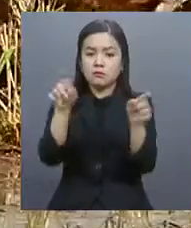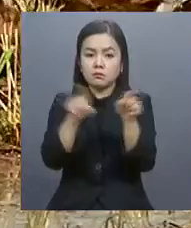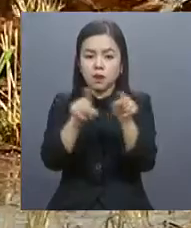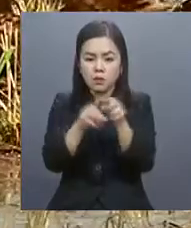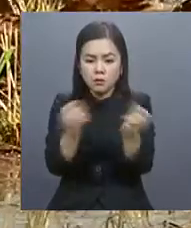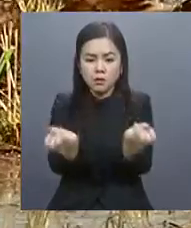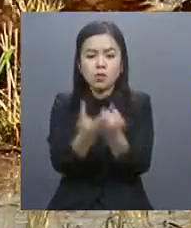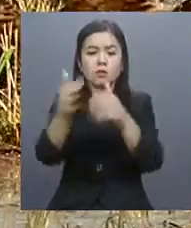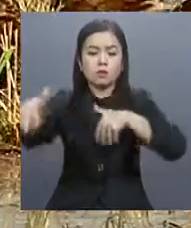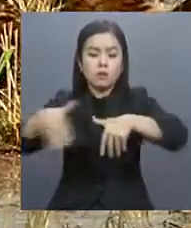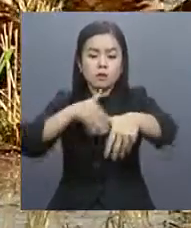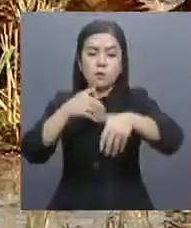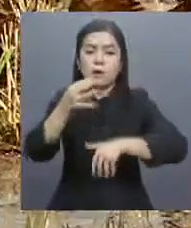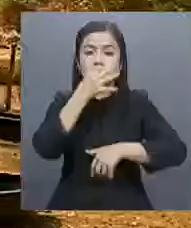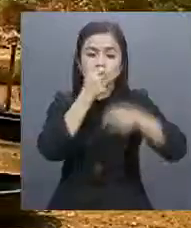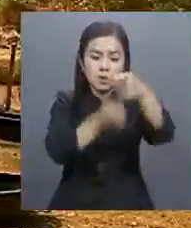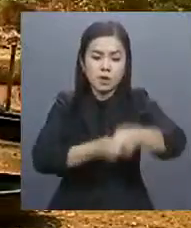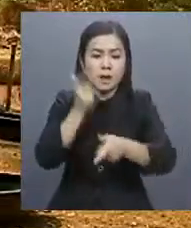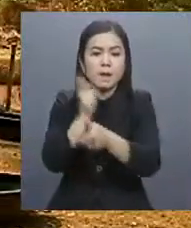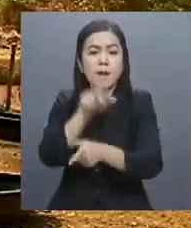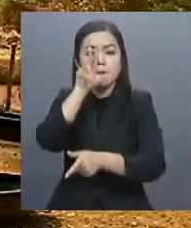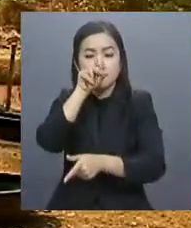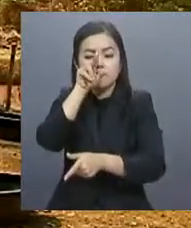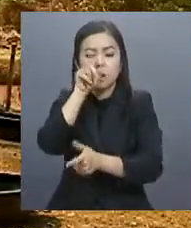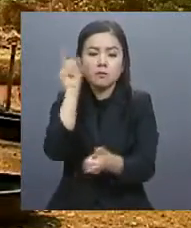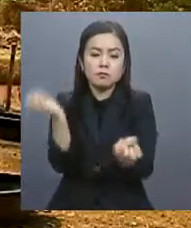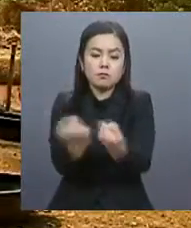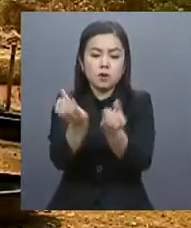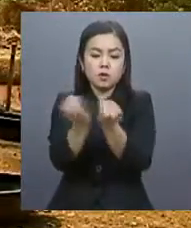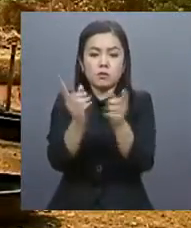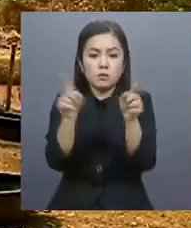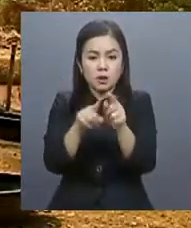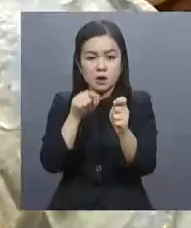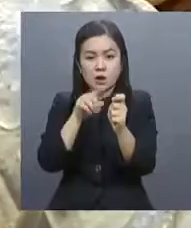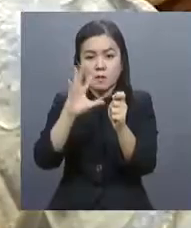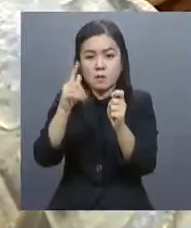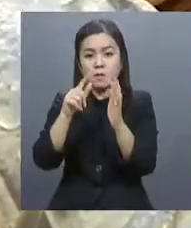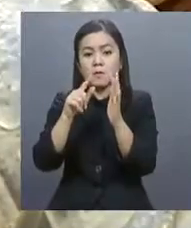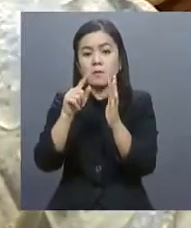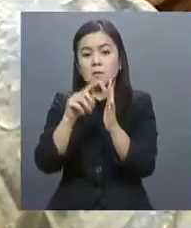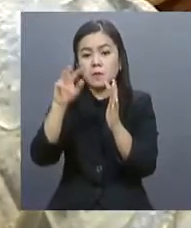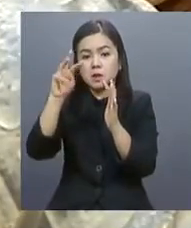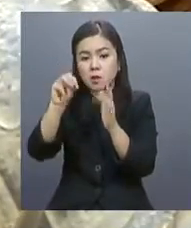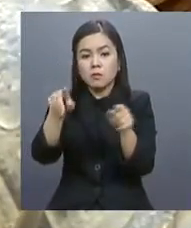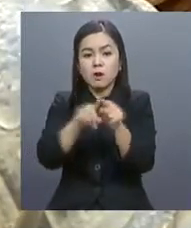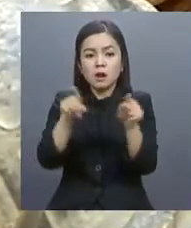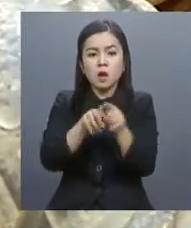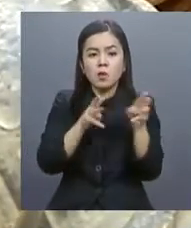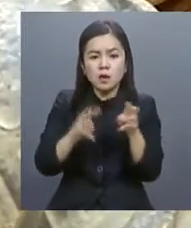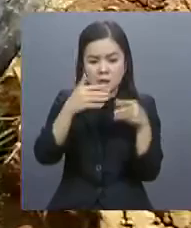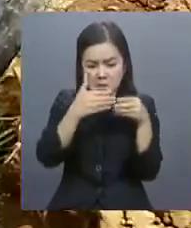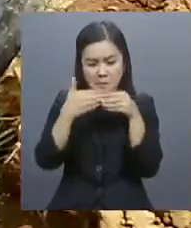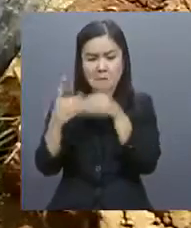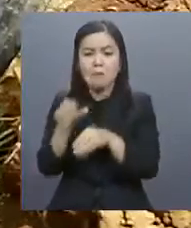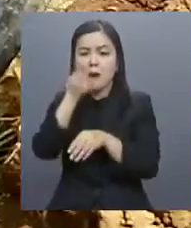างโดยเฉพาะเกษตรกรผู้เลี้ยงเป็ดตำบลบางเคียนอำเภอชุมแสงจังหวัดนครสวรรค์ต้องต้อนฝูงเป็ดไปหากินที่ไ